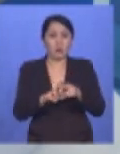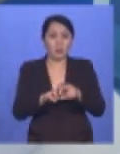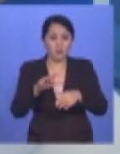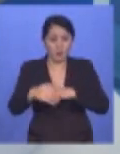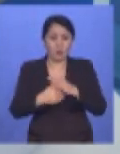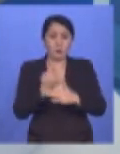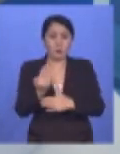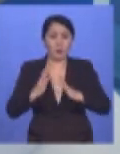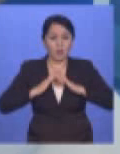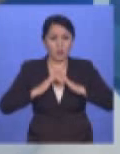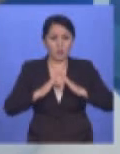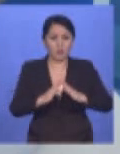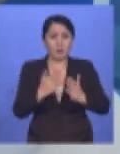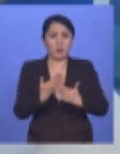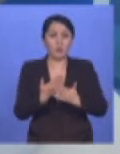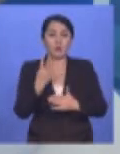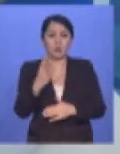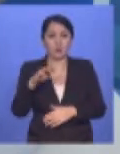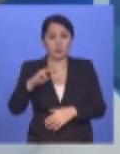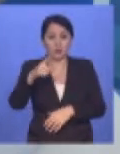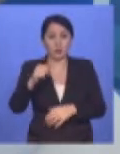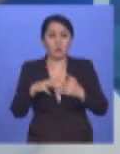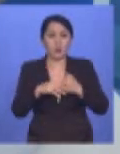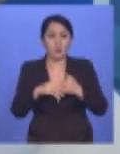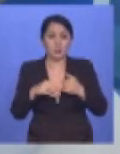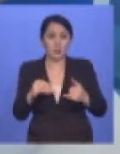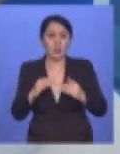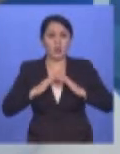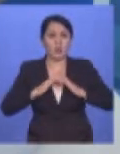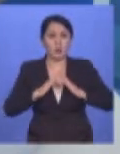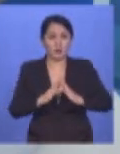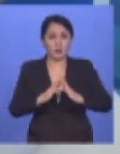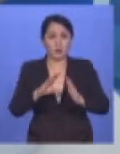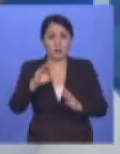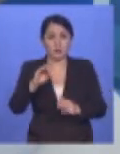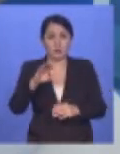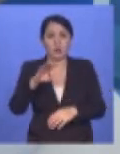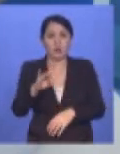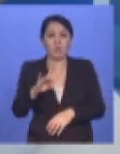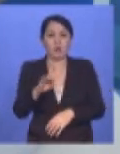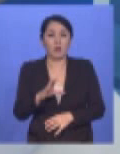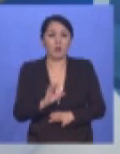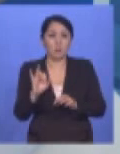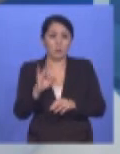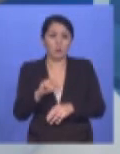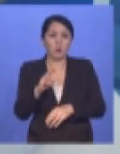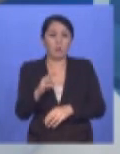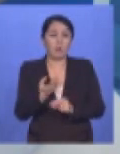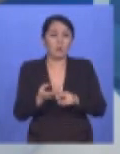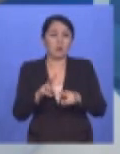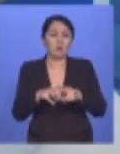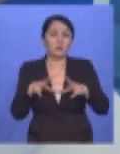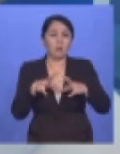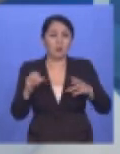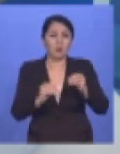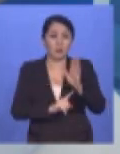Солардың бірі заманауи жылыжай. Шамамен 4 гектар алқапты алып жатқан жылыжайда «Зеленый север» жауапкершілігі шектеулі серттестігі көкөніс